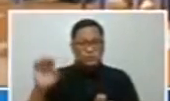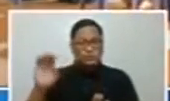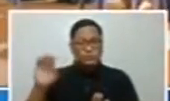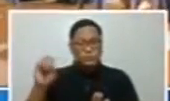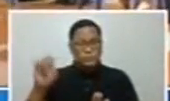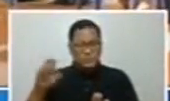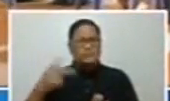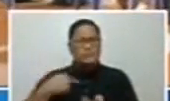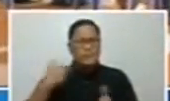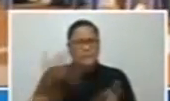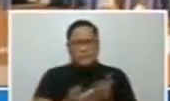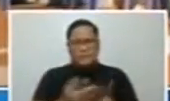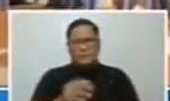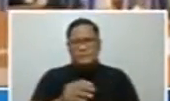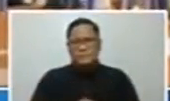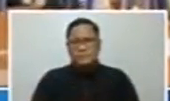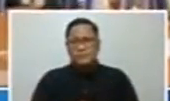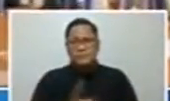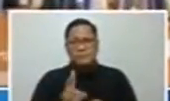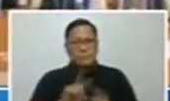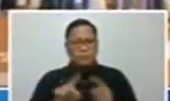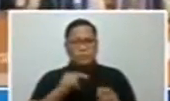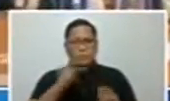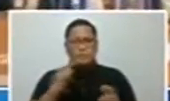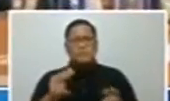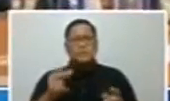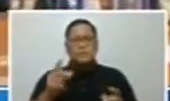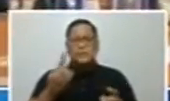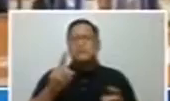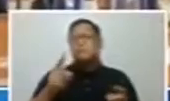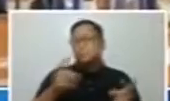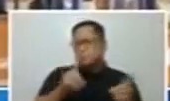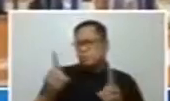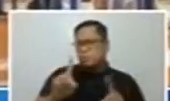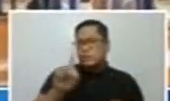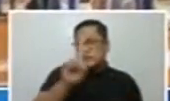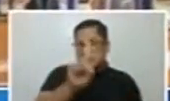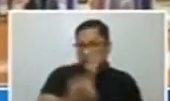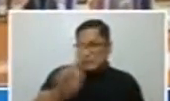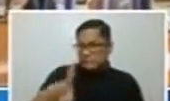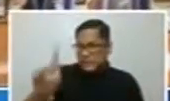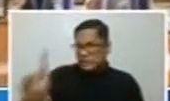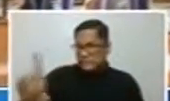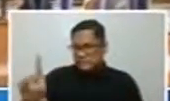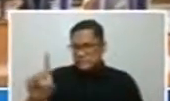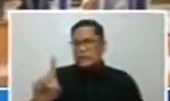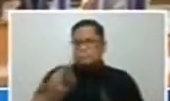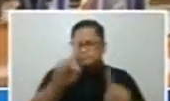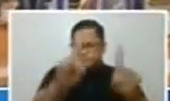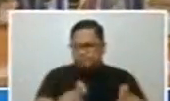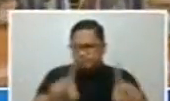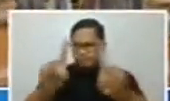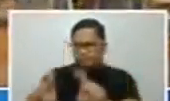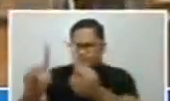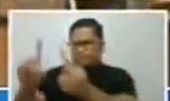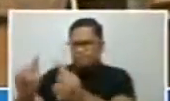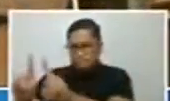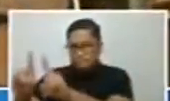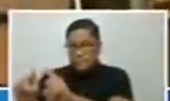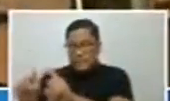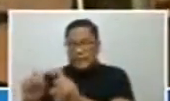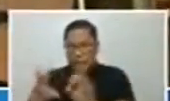mga LSI, ROF, OFW, at saka yung mga APORS, kulang-kulang 6,000. Bago